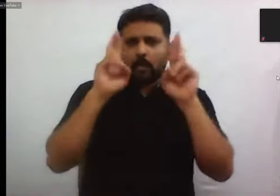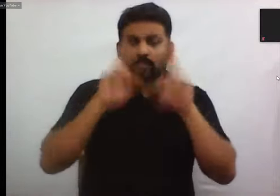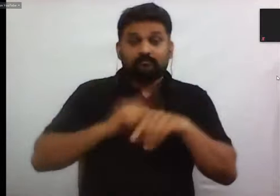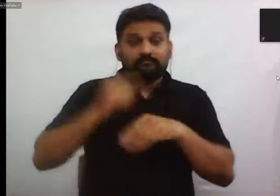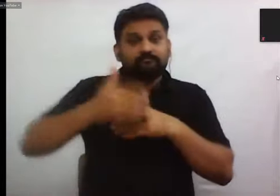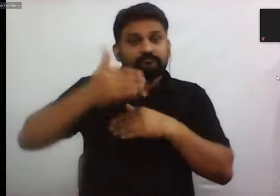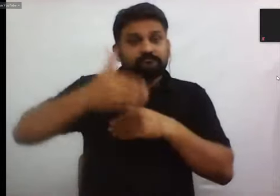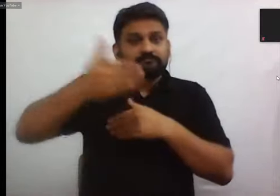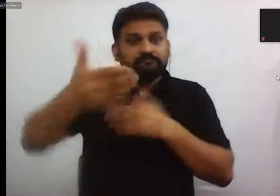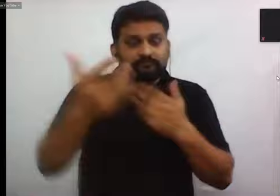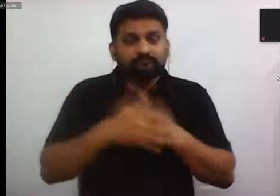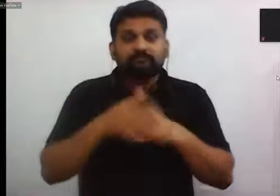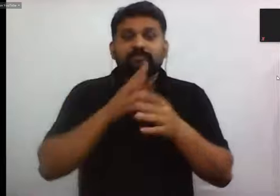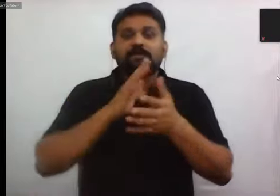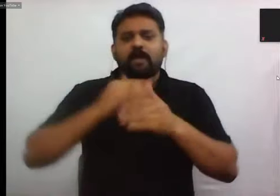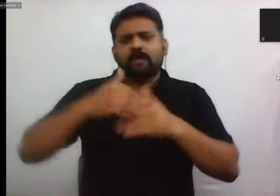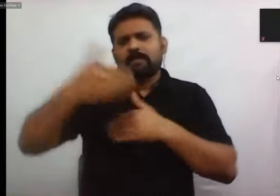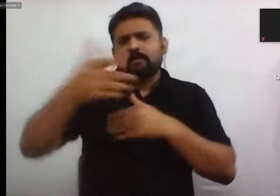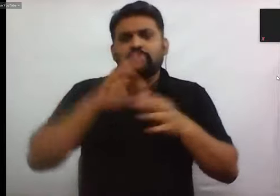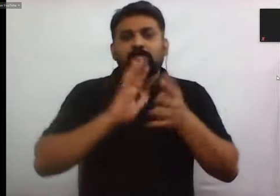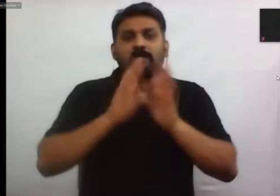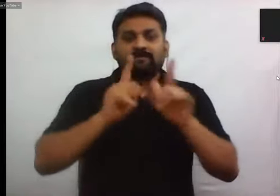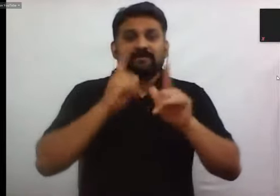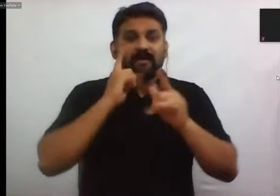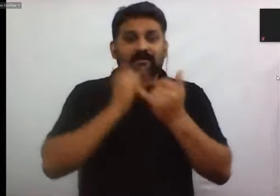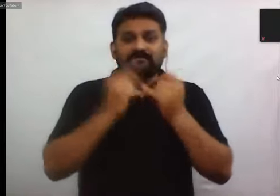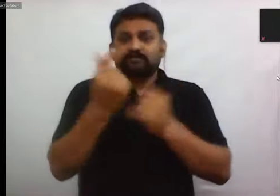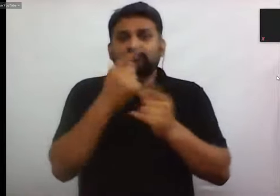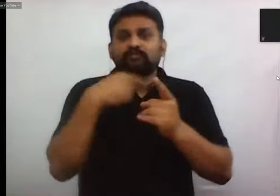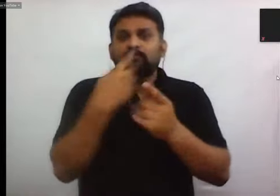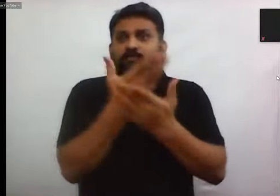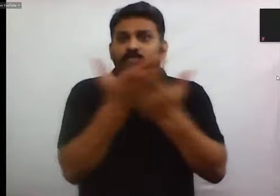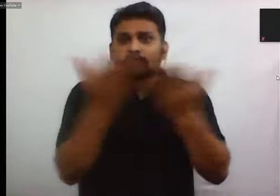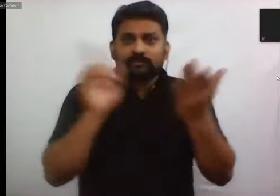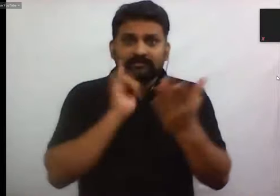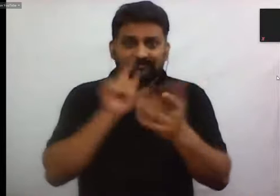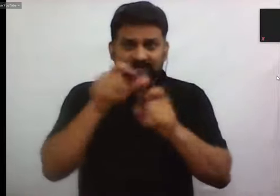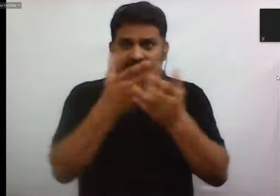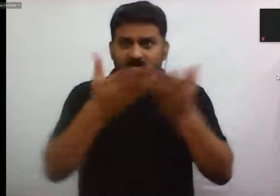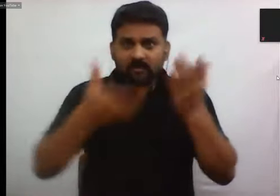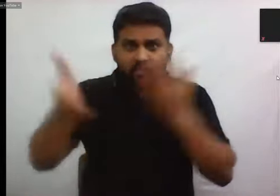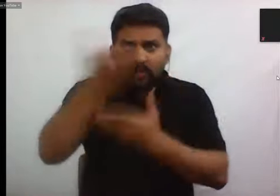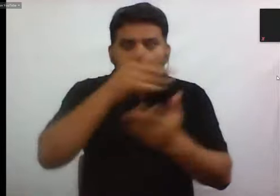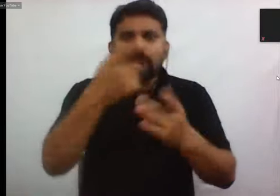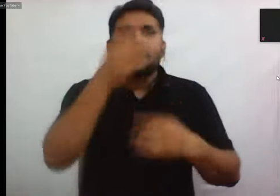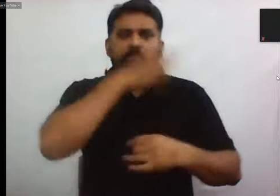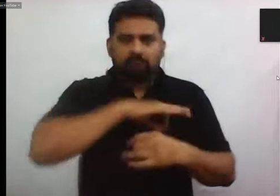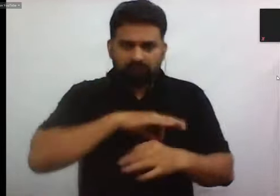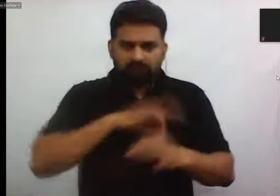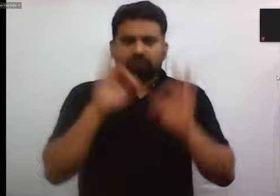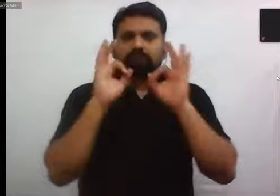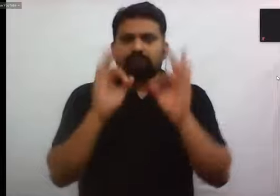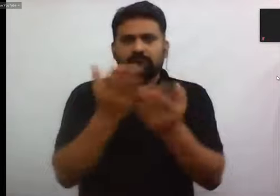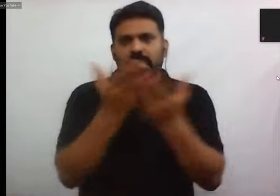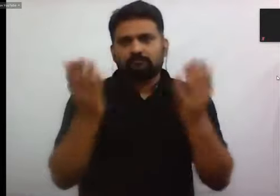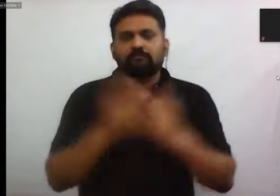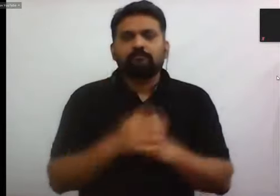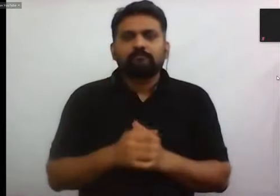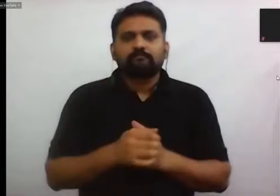भी साइन लैंग्वेज यूजर्स हैं उनको काफी बेनिफिट रहा होगा। और